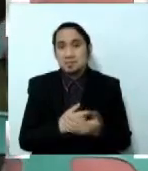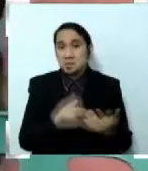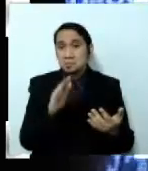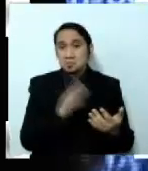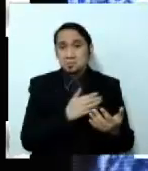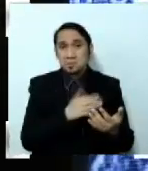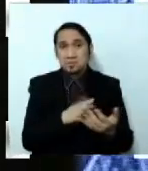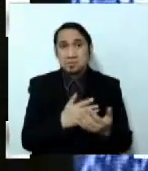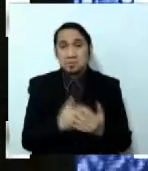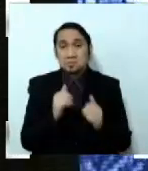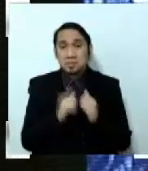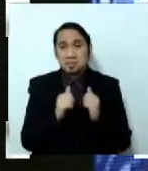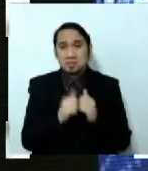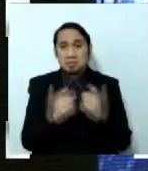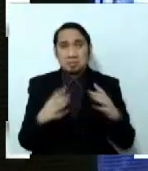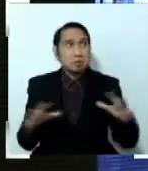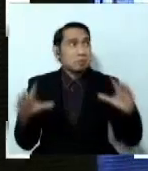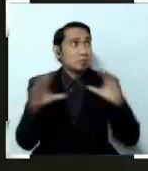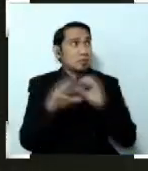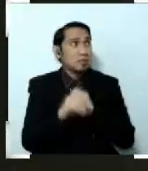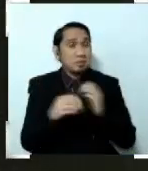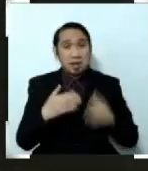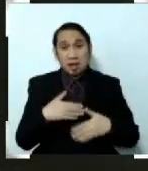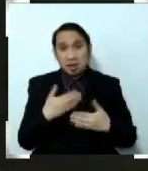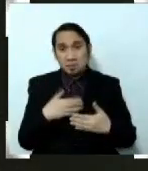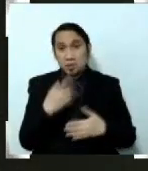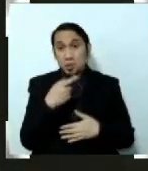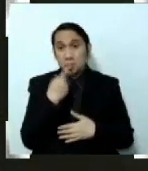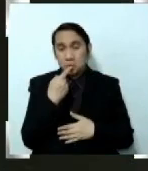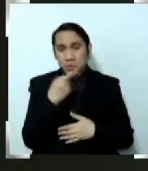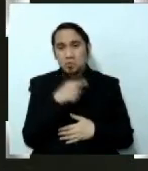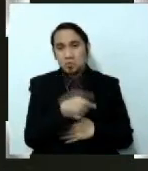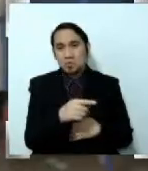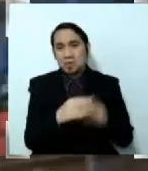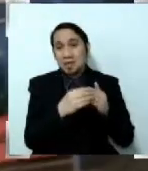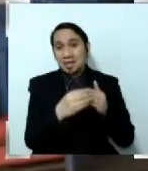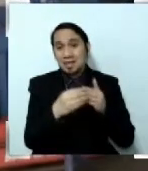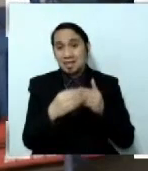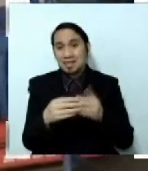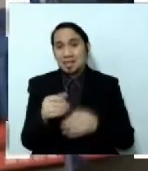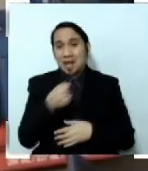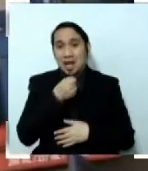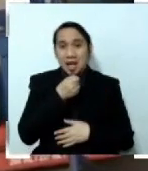Tapos na ang maliligayang araw ng mga hari at reyna ng mikropono sa Cavite.